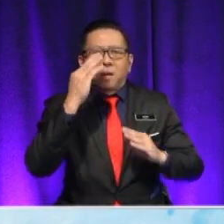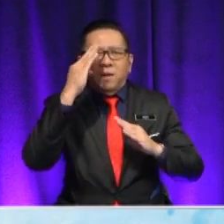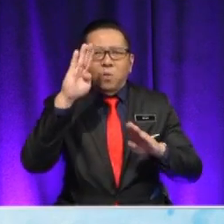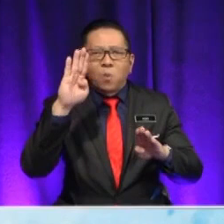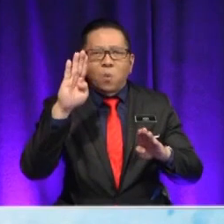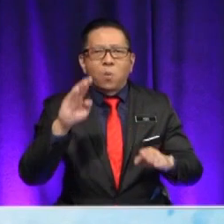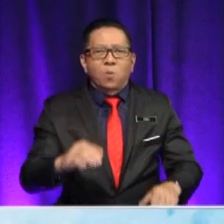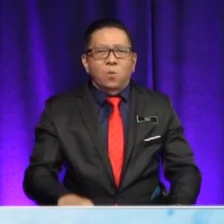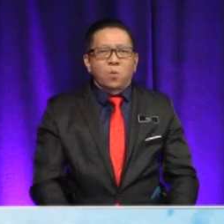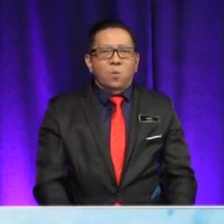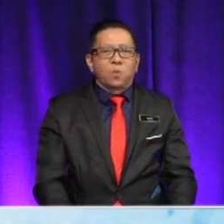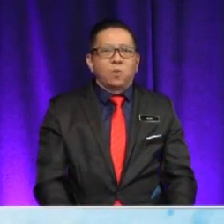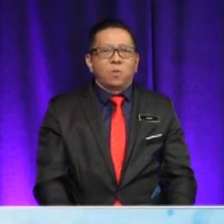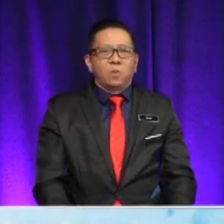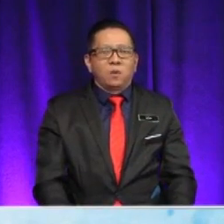tu Akila?